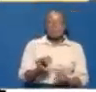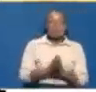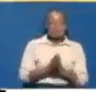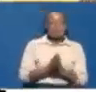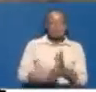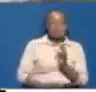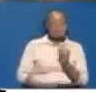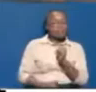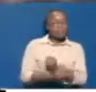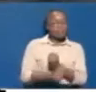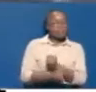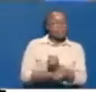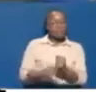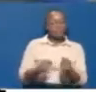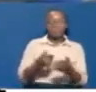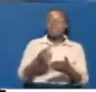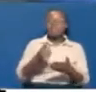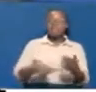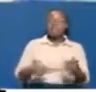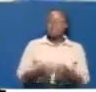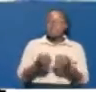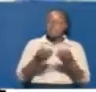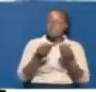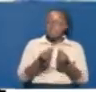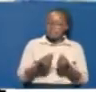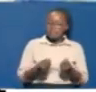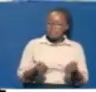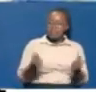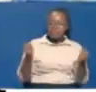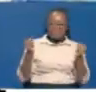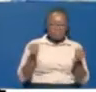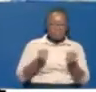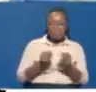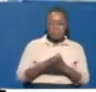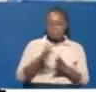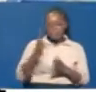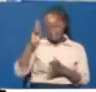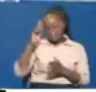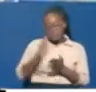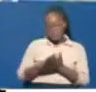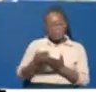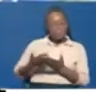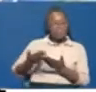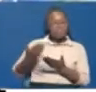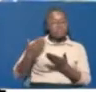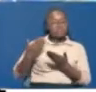hizo zinazotokana na kuyeyuka kwa barafu. The reason actually and the background informing